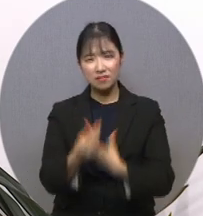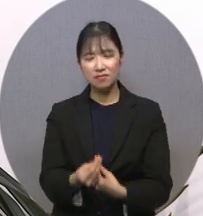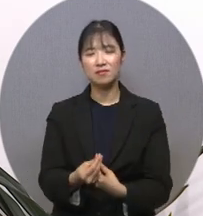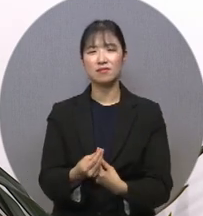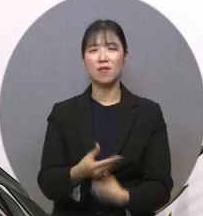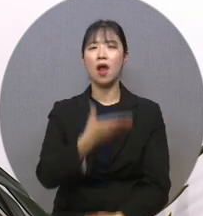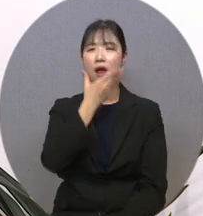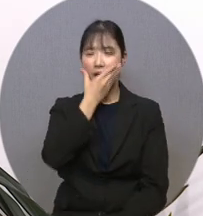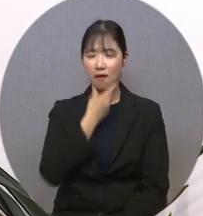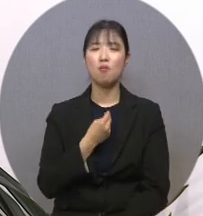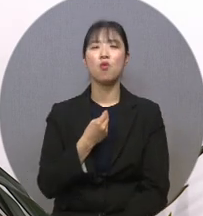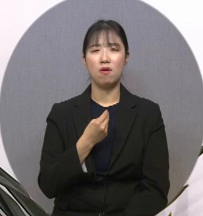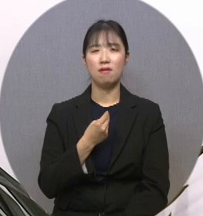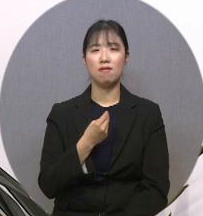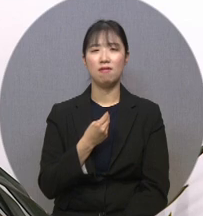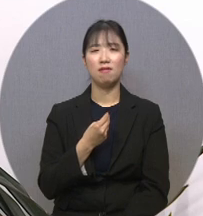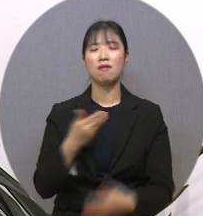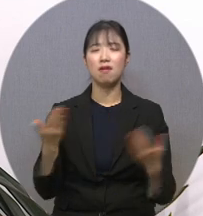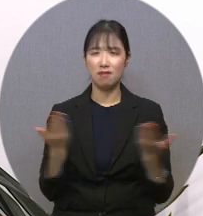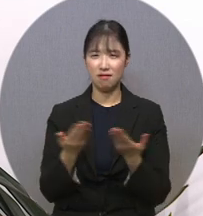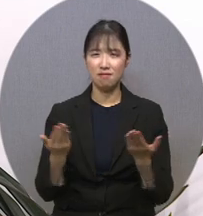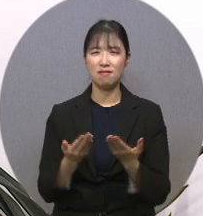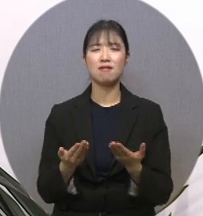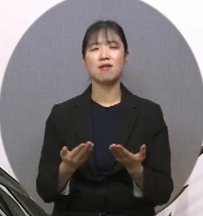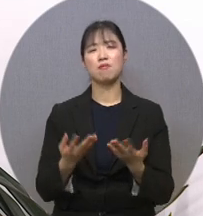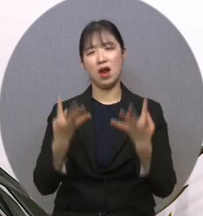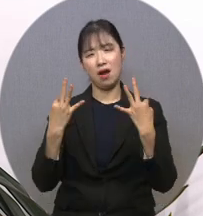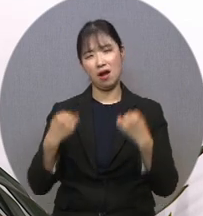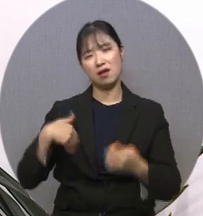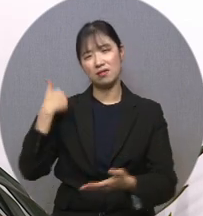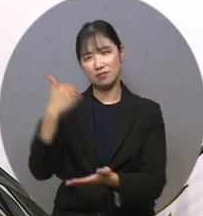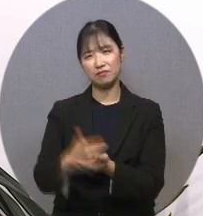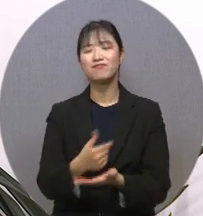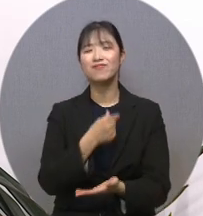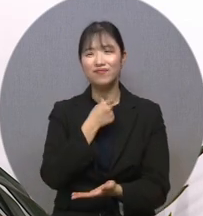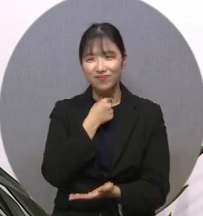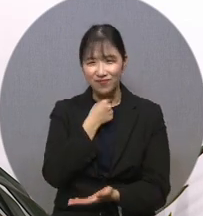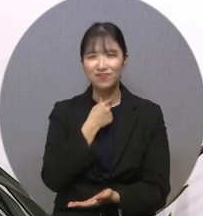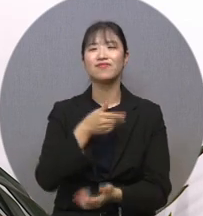편안하시고 행복된 그런 일들이 가득 있으시길